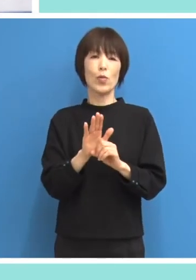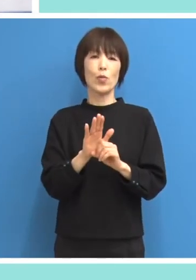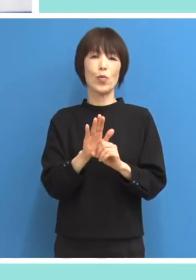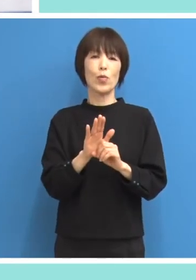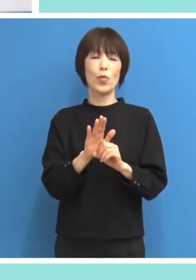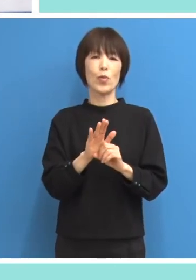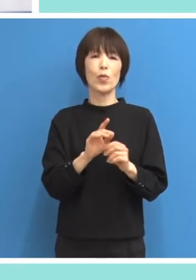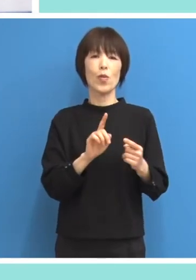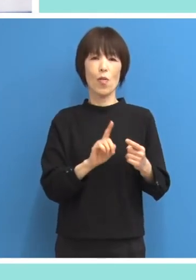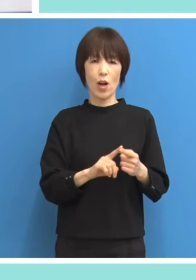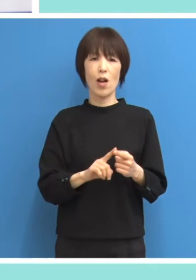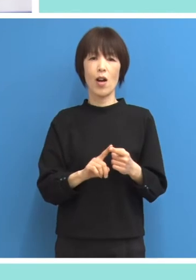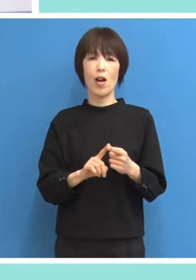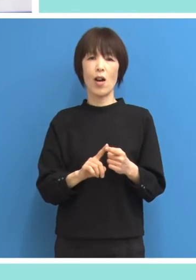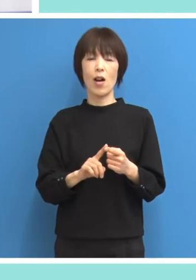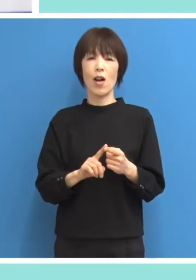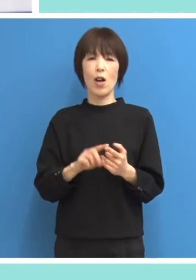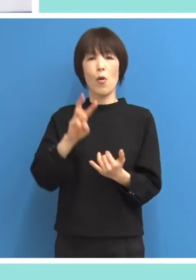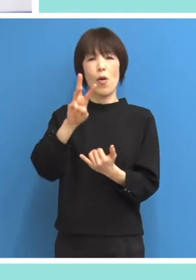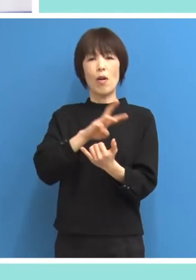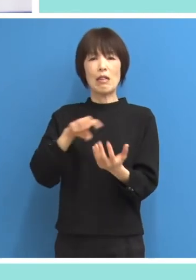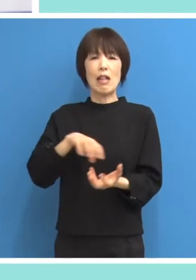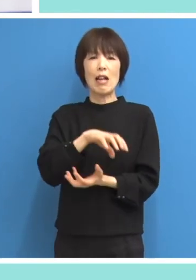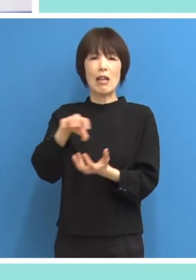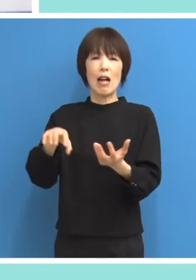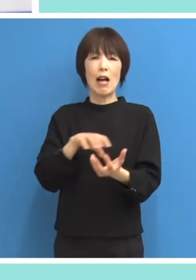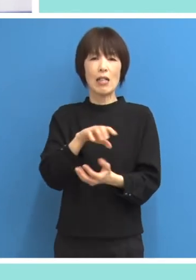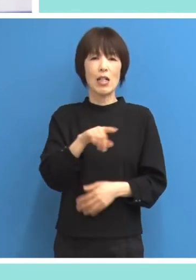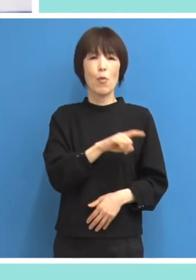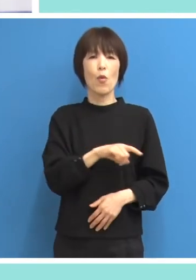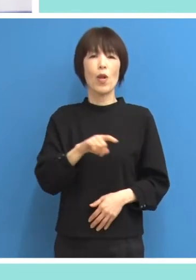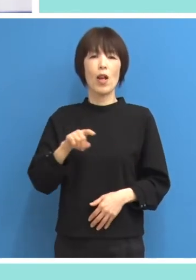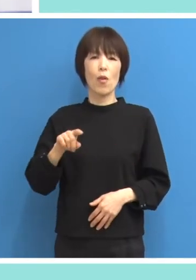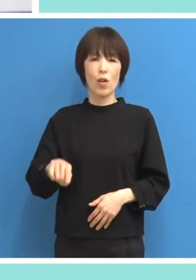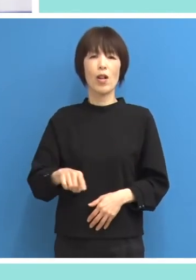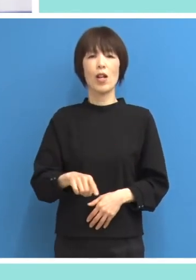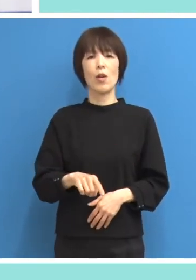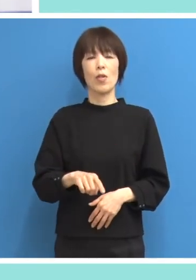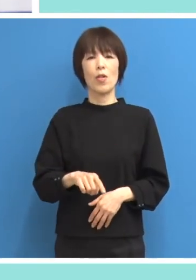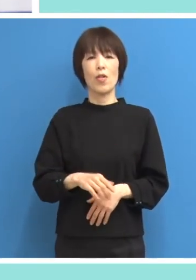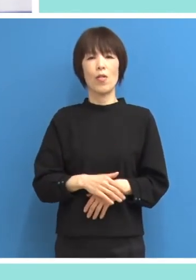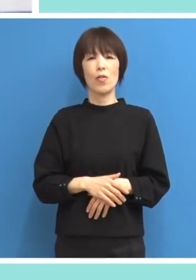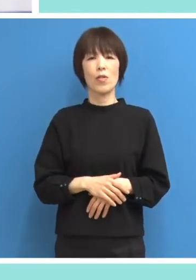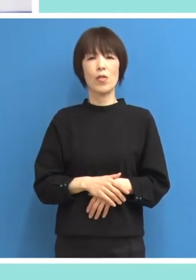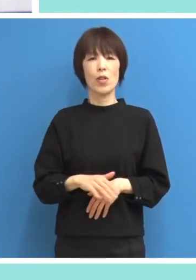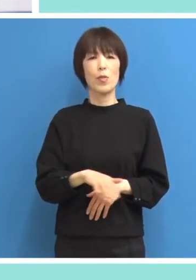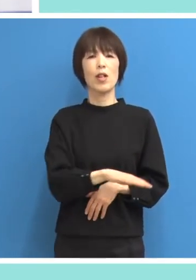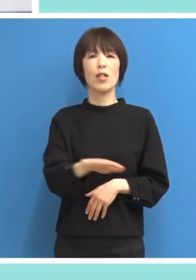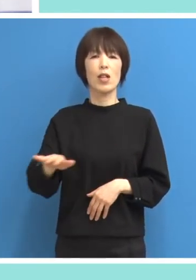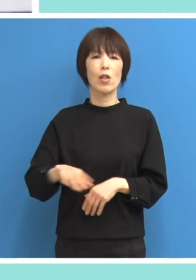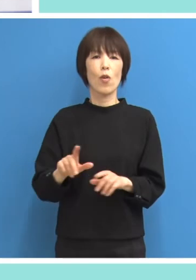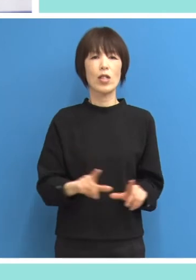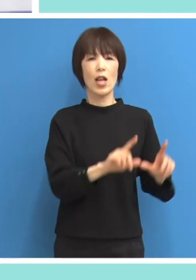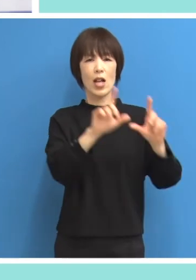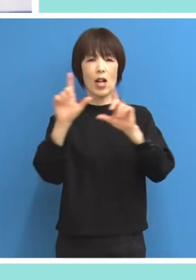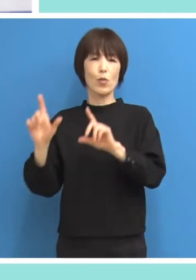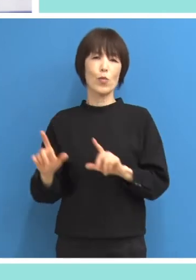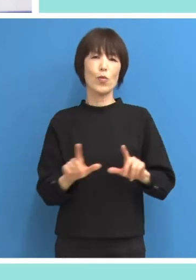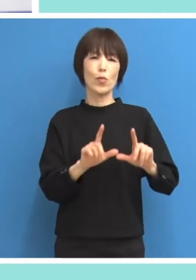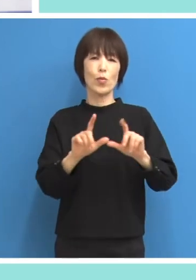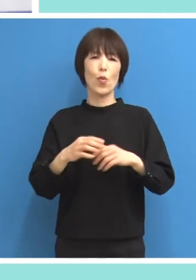染症であったり令和2年7月豪雨災害と、まあ、いろんな形の中で、皆さんの生活に対